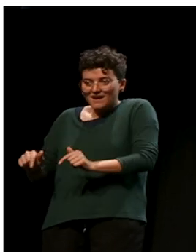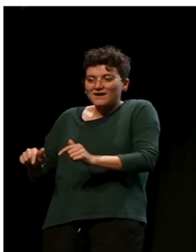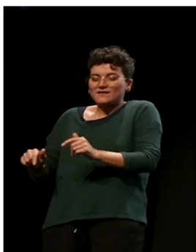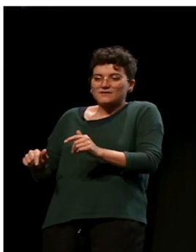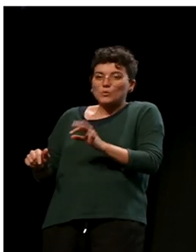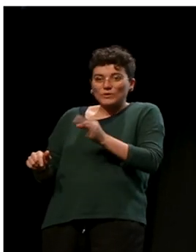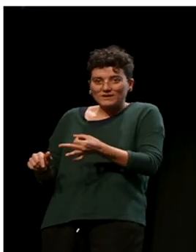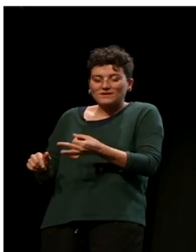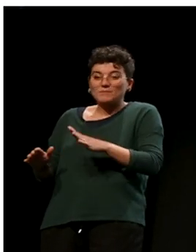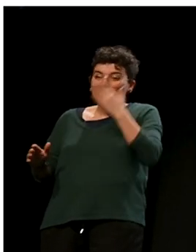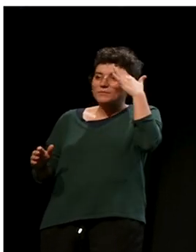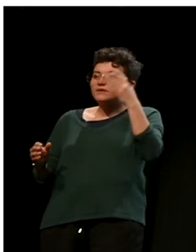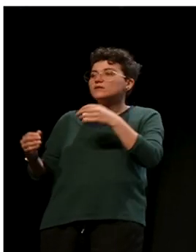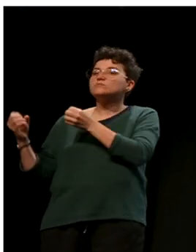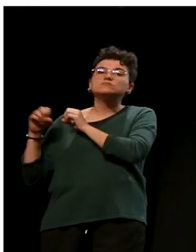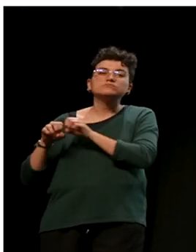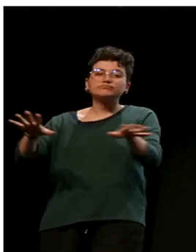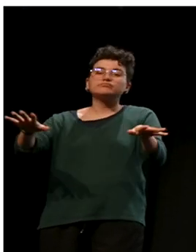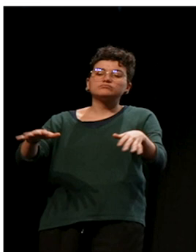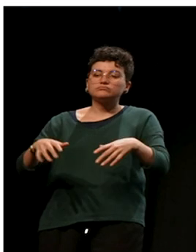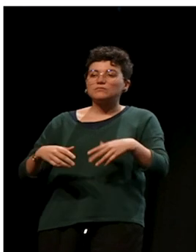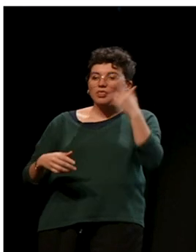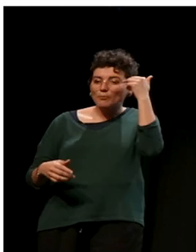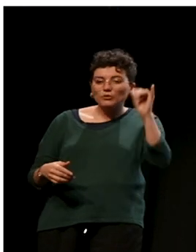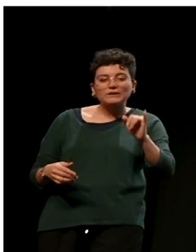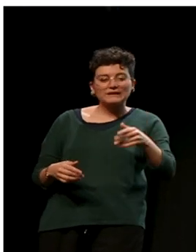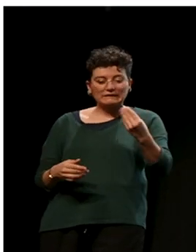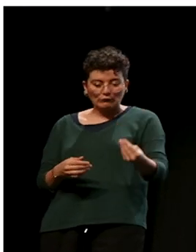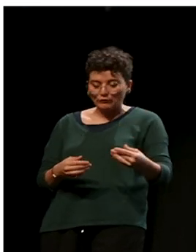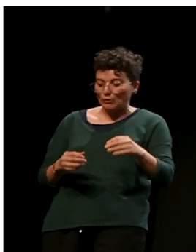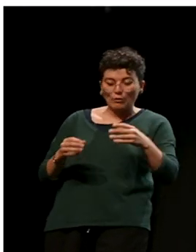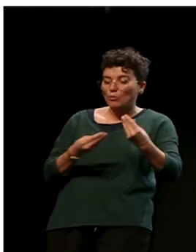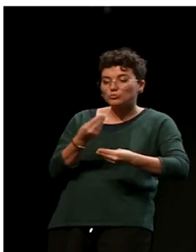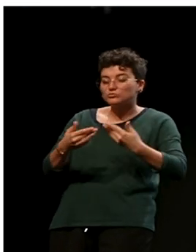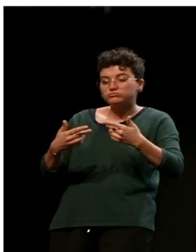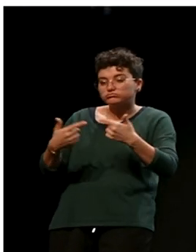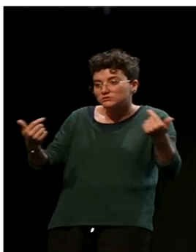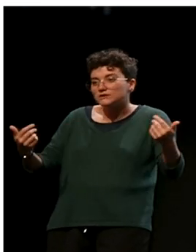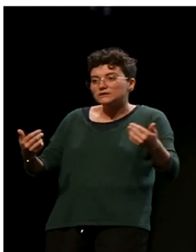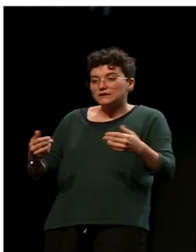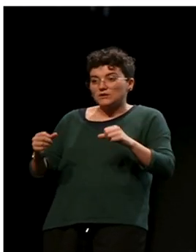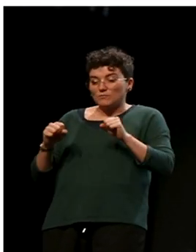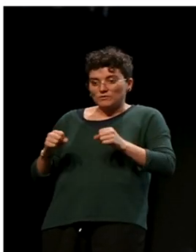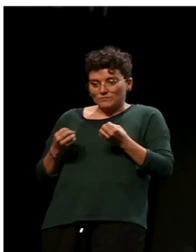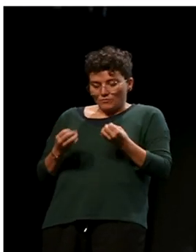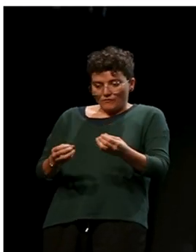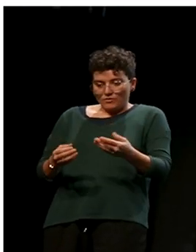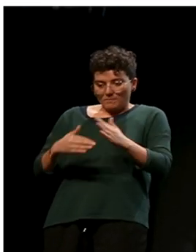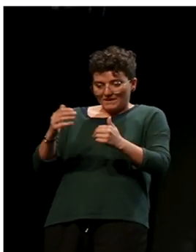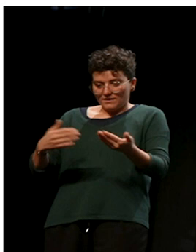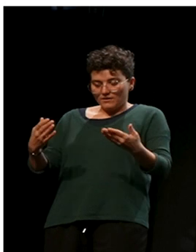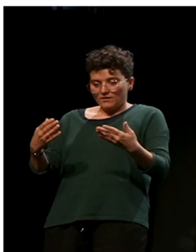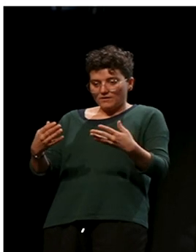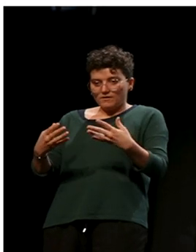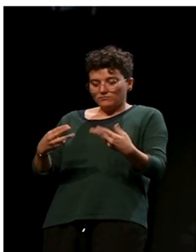mais dans les mains de n'importe qui, ça va partir en sucette très vite, quoi. Ça va tuer des gens, ça va tuer des métiers, ça a déjà